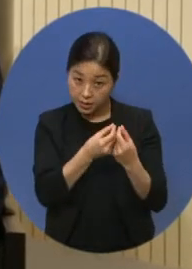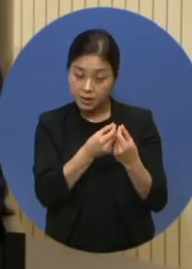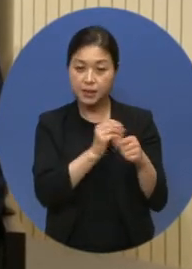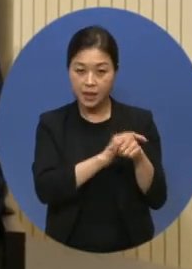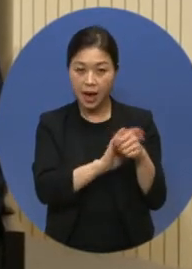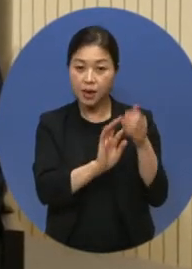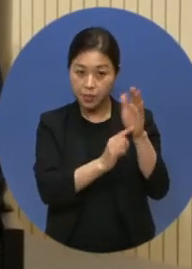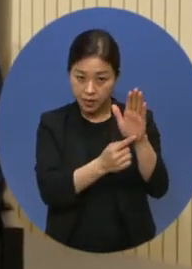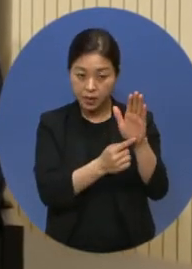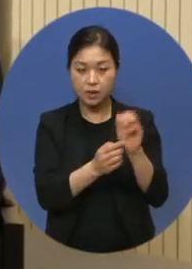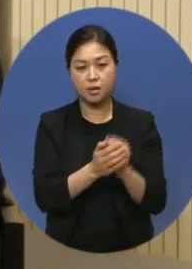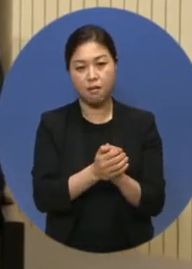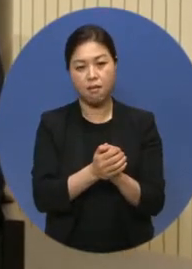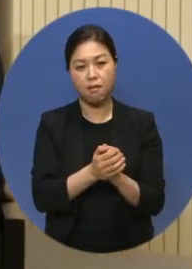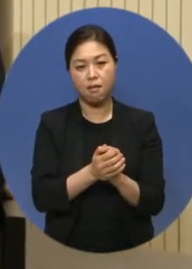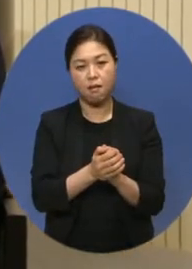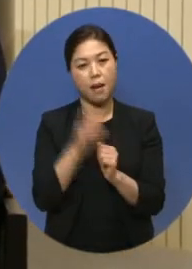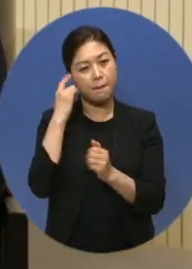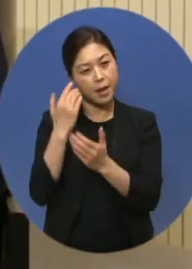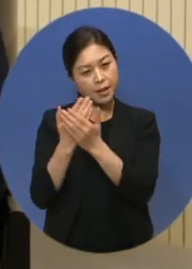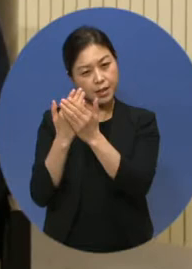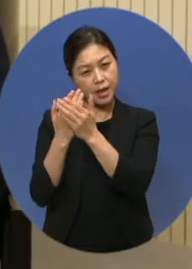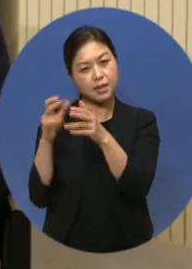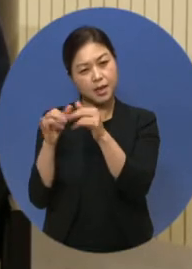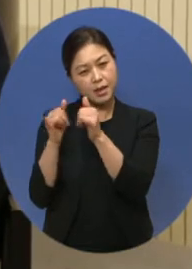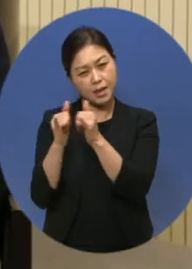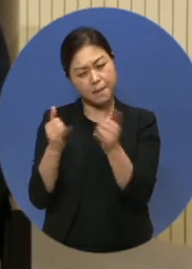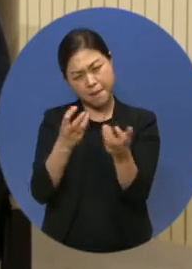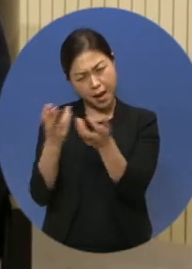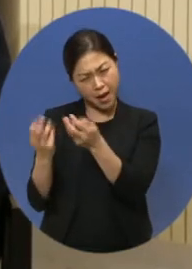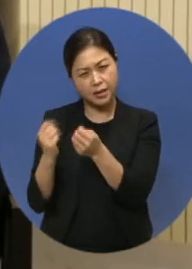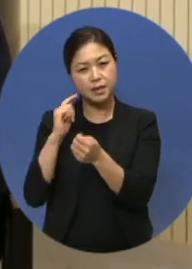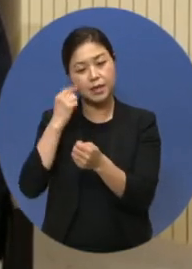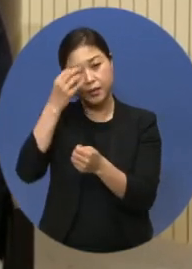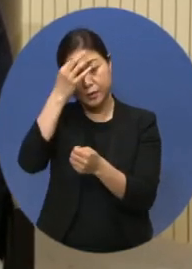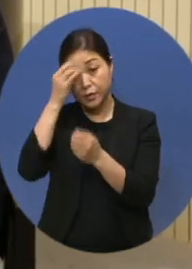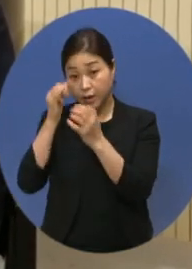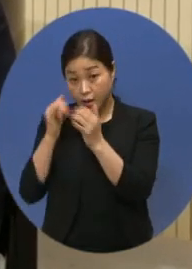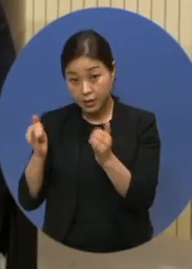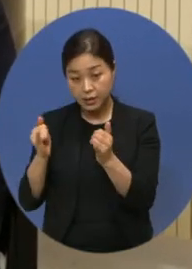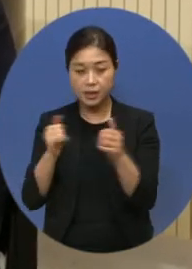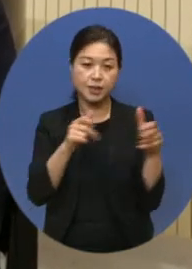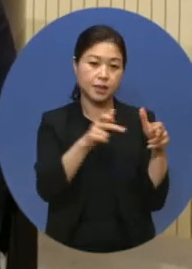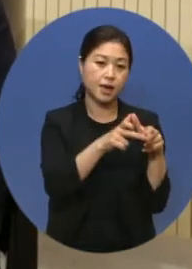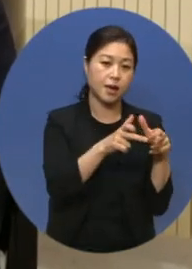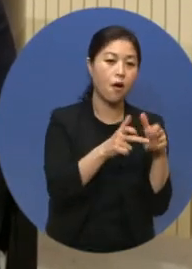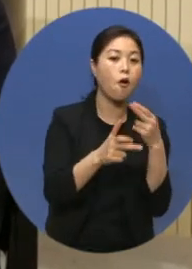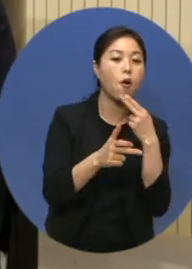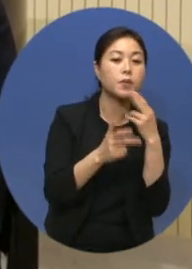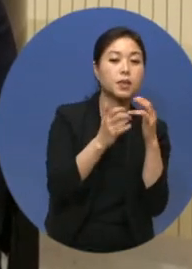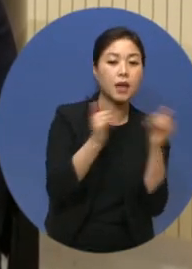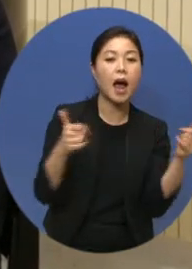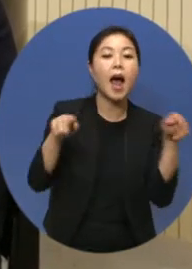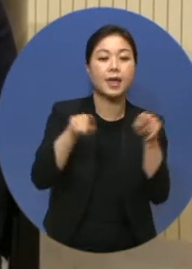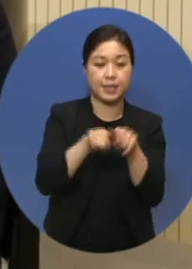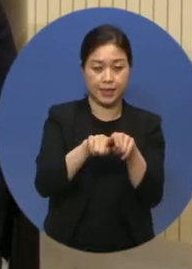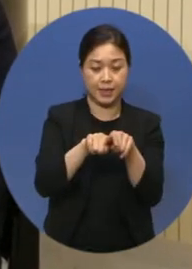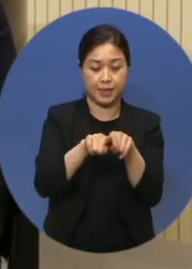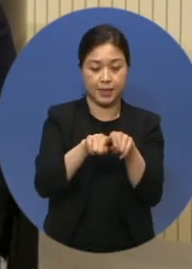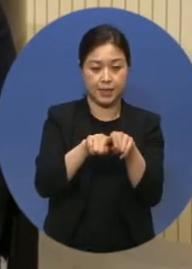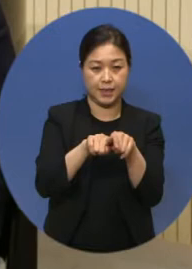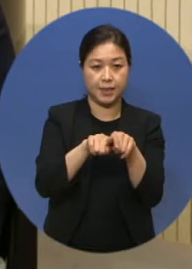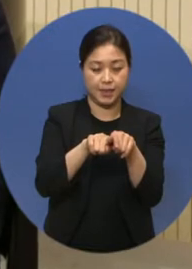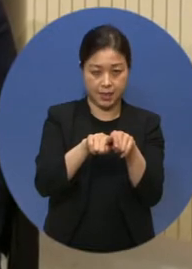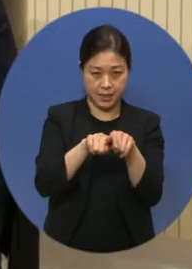이제 많은 발달장애인 예술가들이 이제 비장애인들과 함께 무대에 오를 수 있도록 또 전문적인